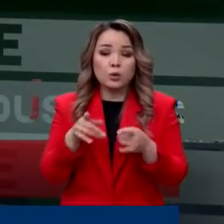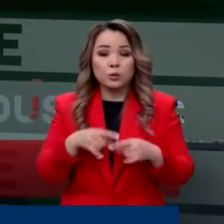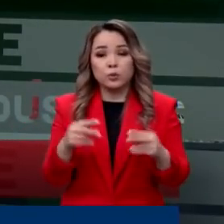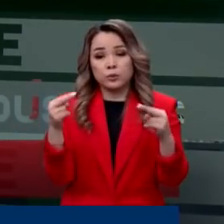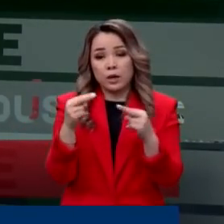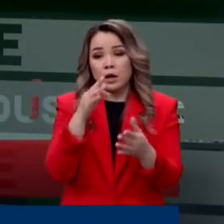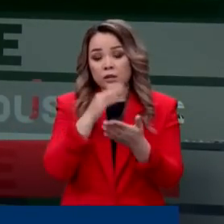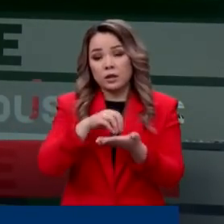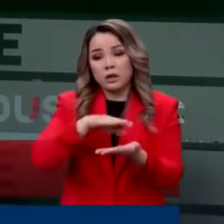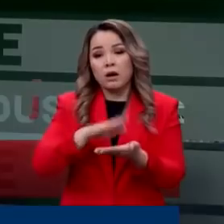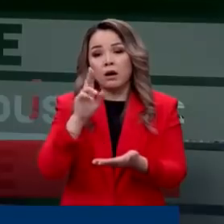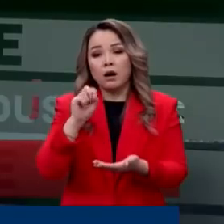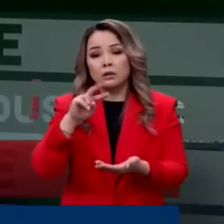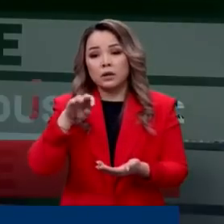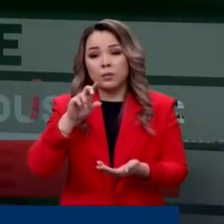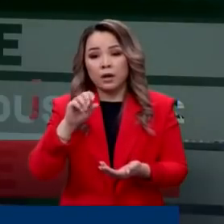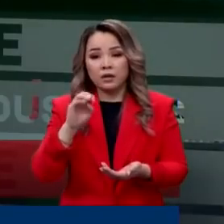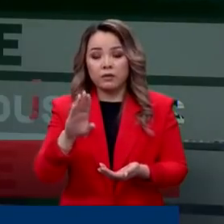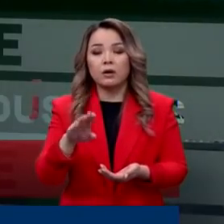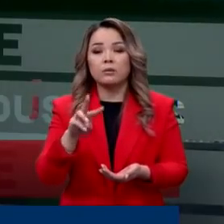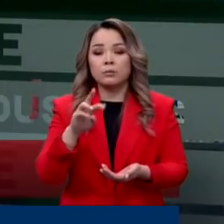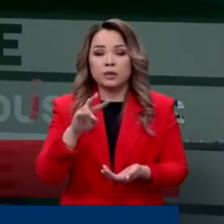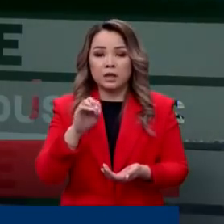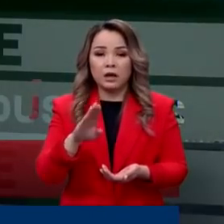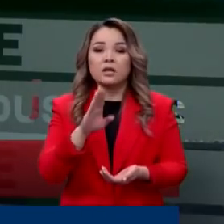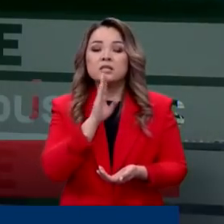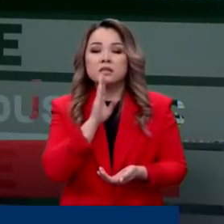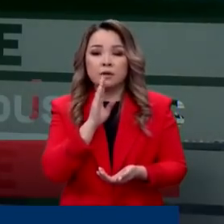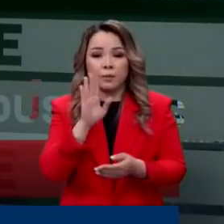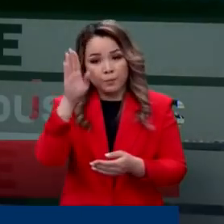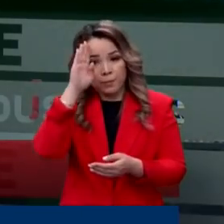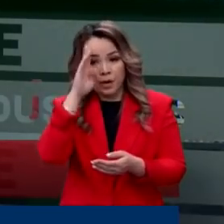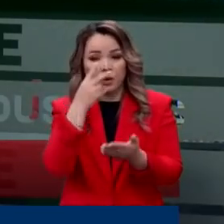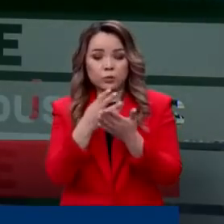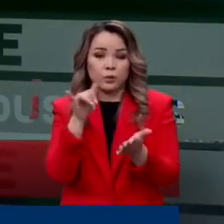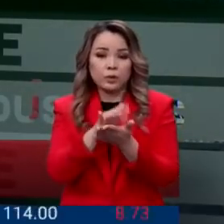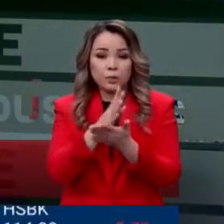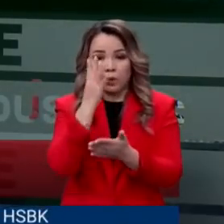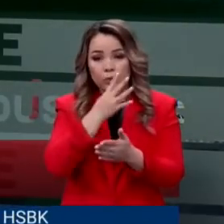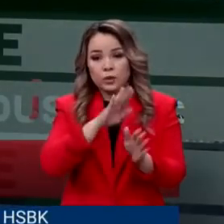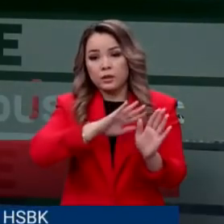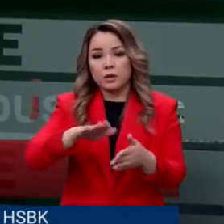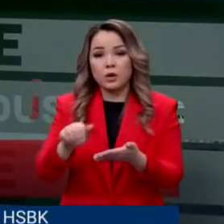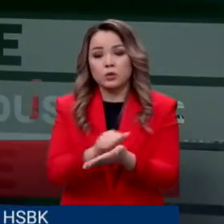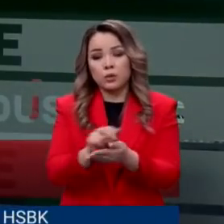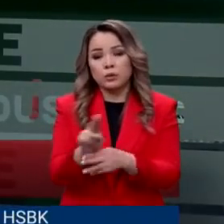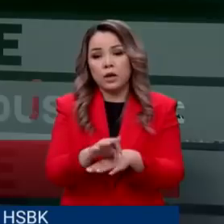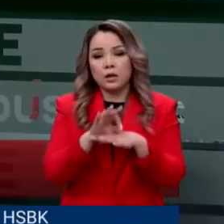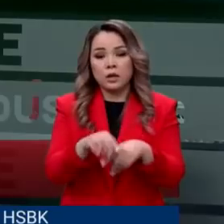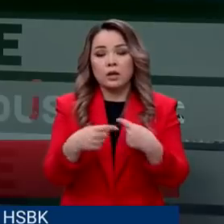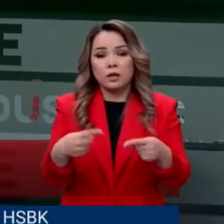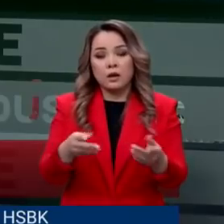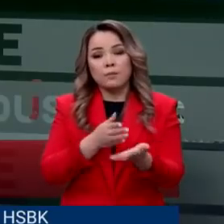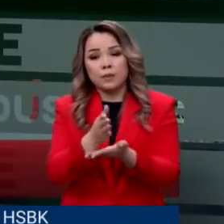turalı kuvaligende Kaldıbayev Nurzat Talgatulu dep jınısı erkek dep körsetilgen. 4 yıldan beri kujatımdı tüzetem dep